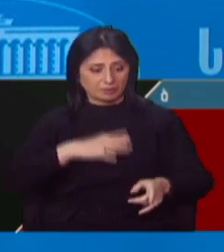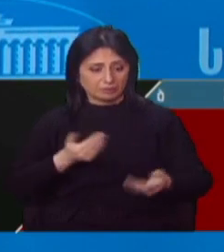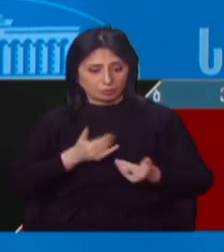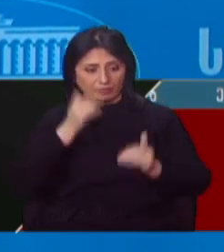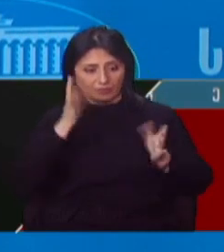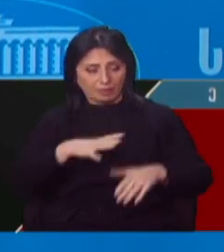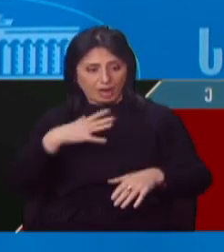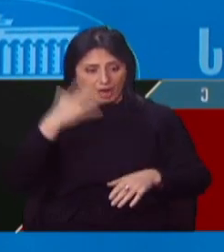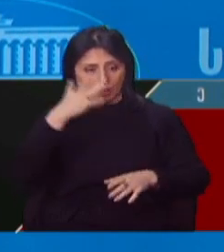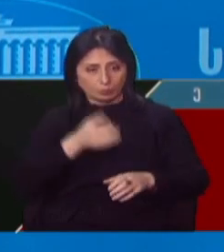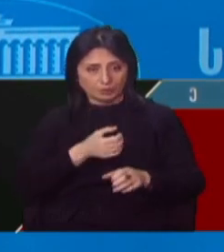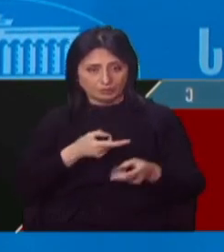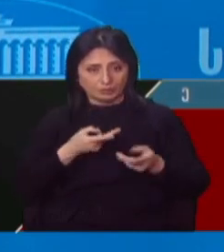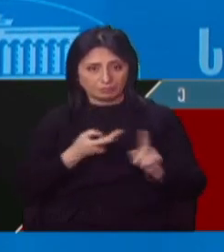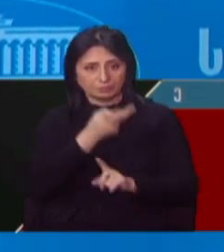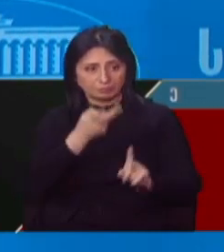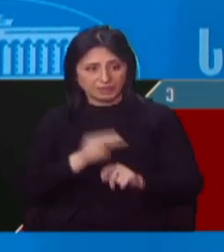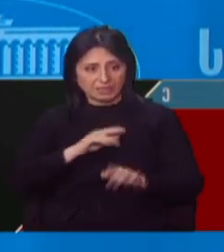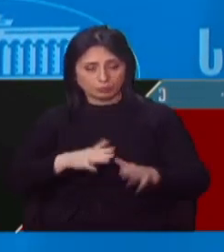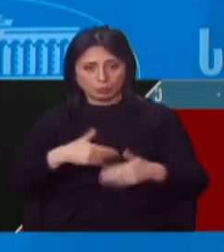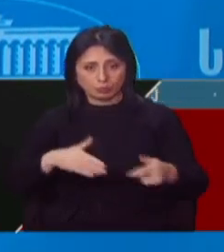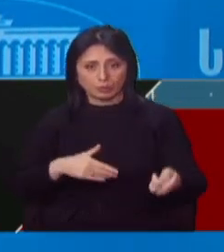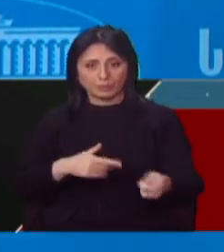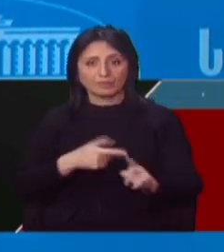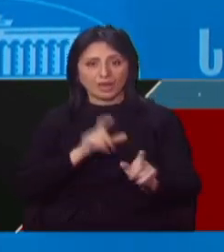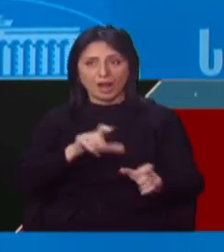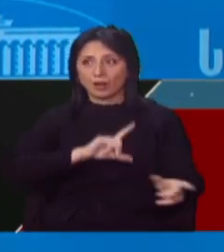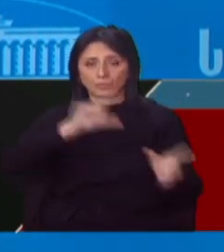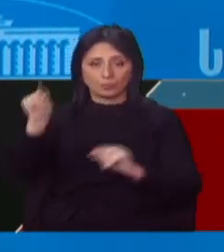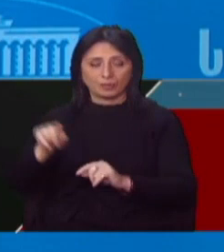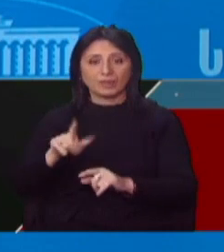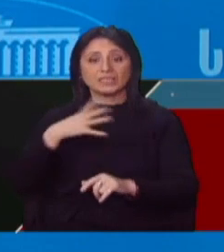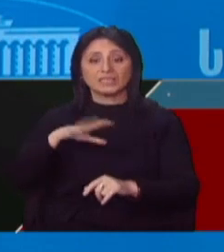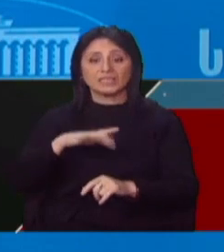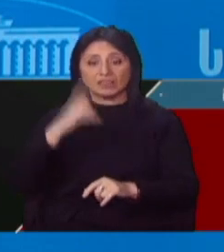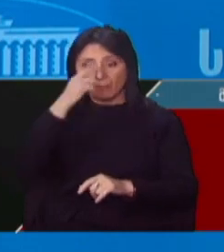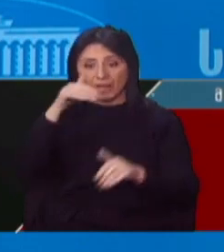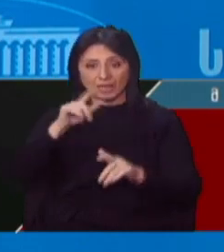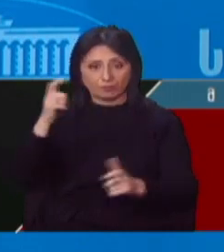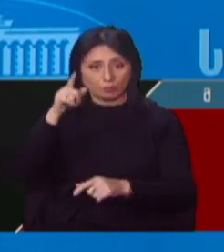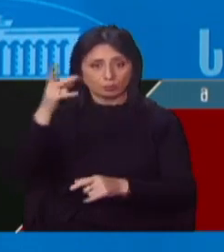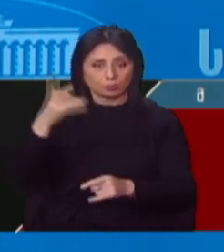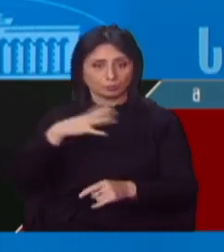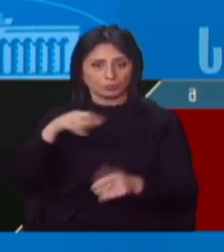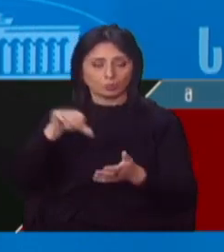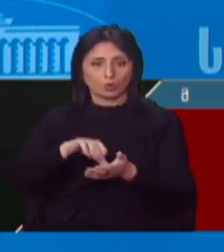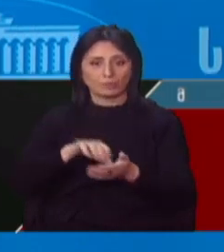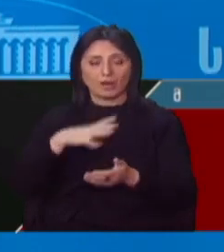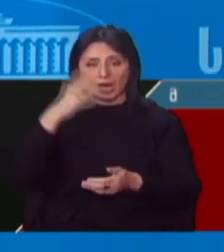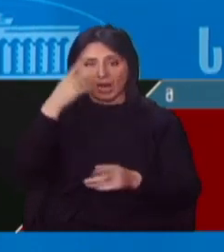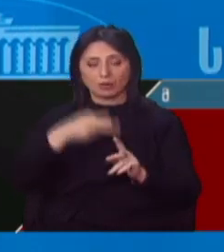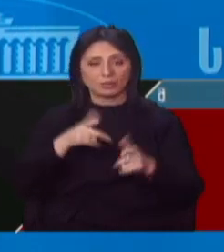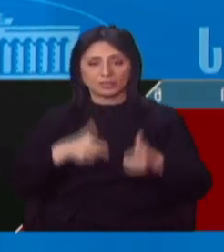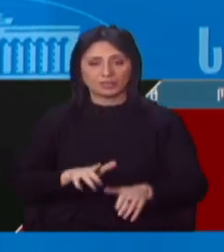გამო რომ ქართულოცნება აქ ხალხს წარწოს და სამუშაო ადგილები არ არის ამ ხალხს მიუწეთ საქართველოს ბედის გადაწყვეტაში მონაწილეობის უფლება ქართულოცნება